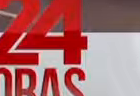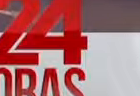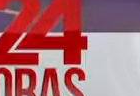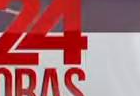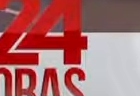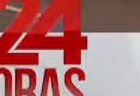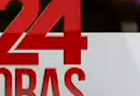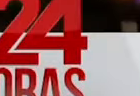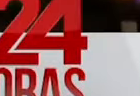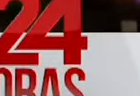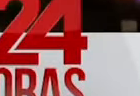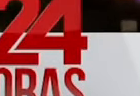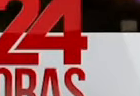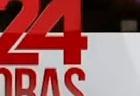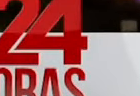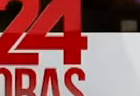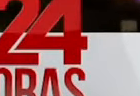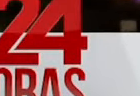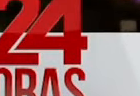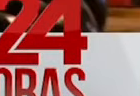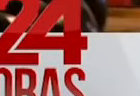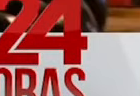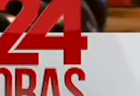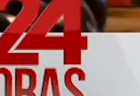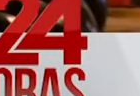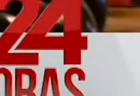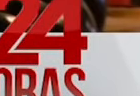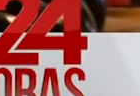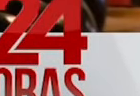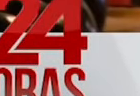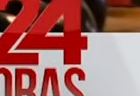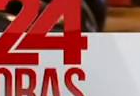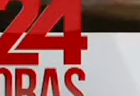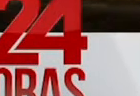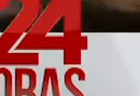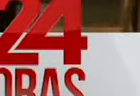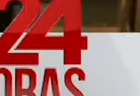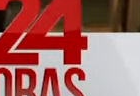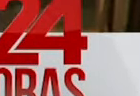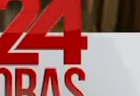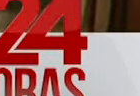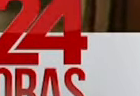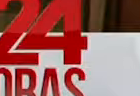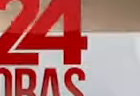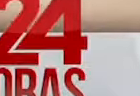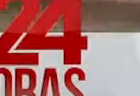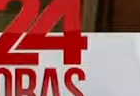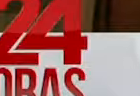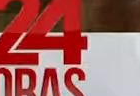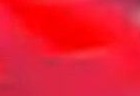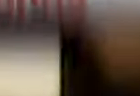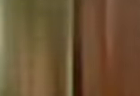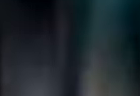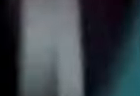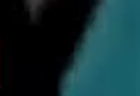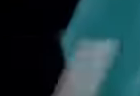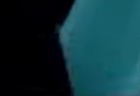ospital pag-uwi galing Australia para dalawin si dating First Lady Imelda Marcos na may